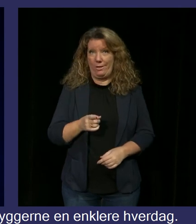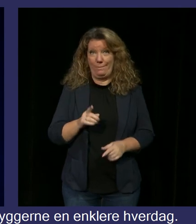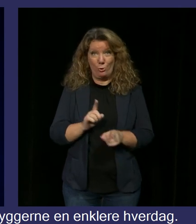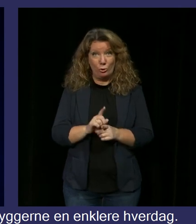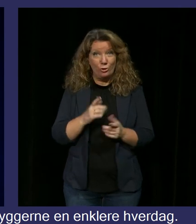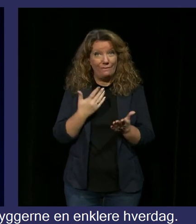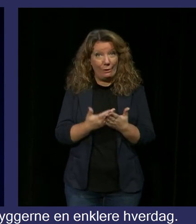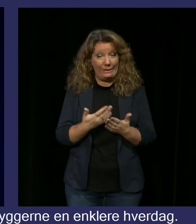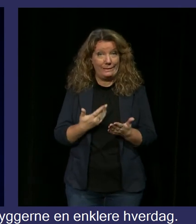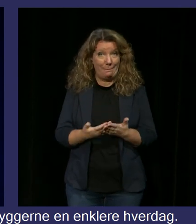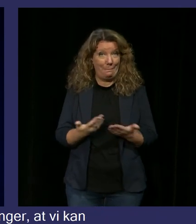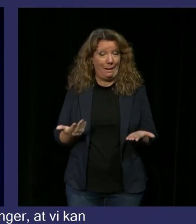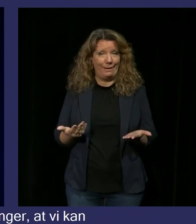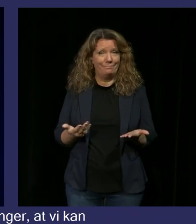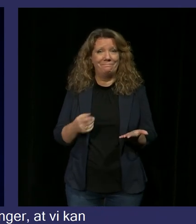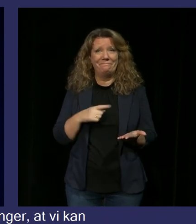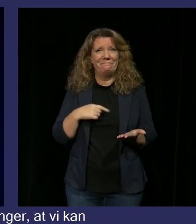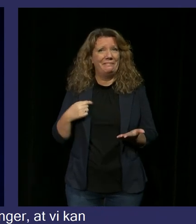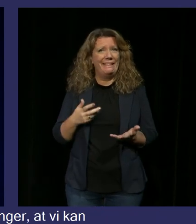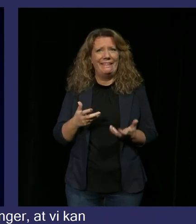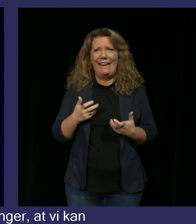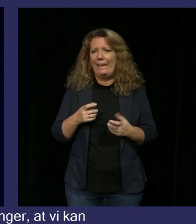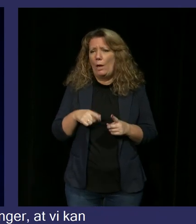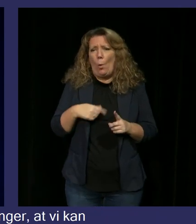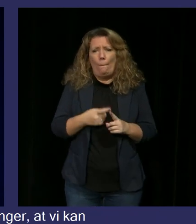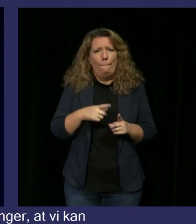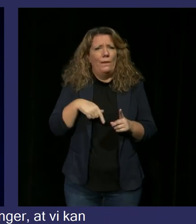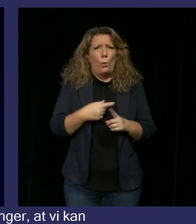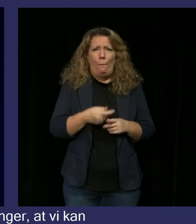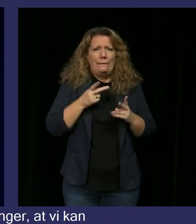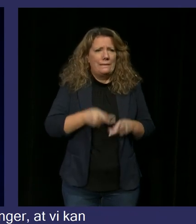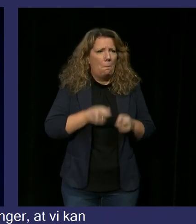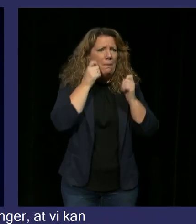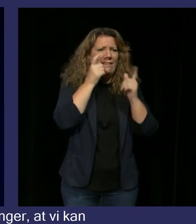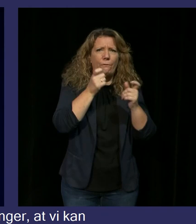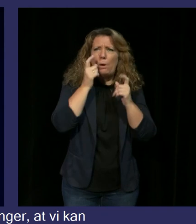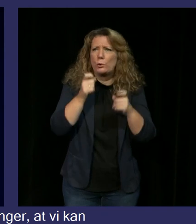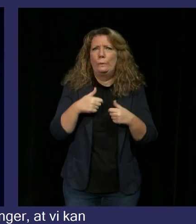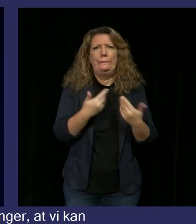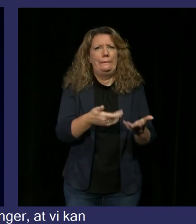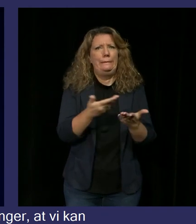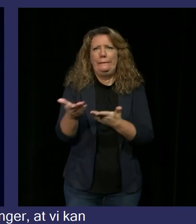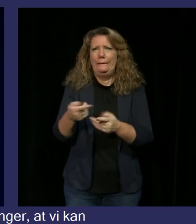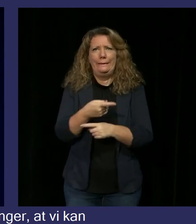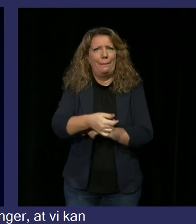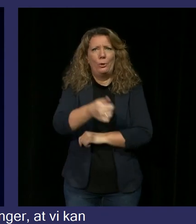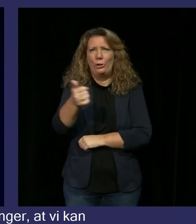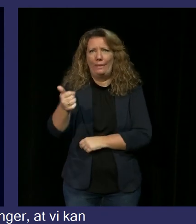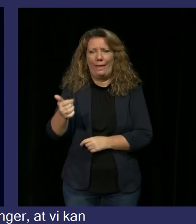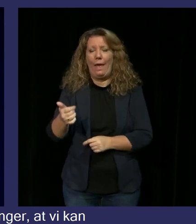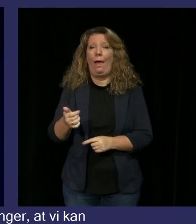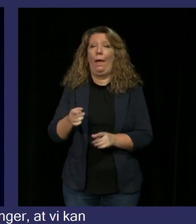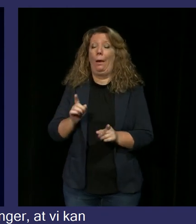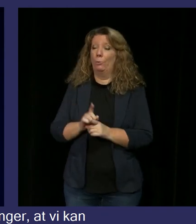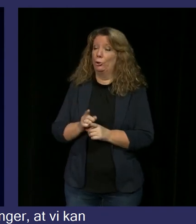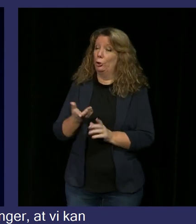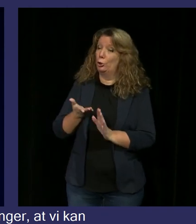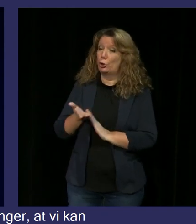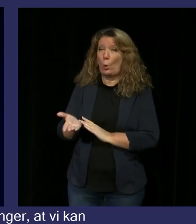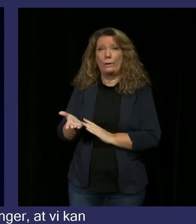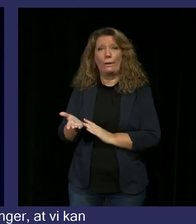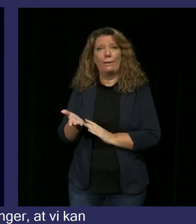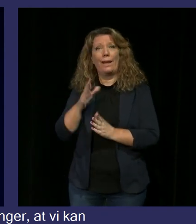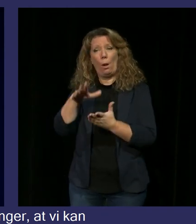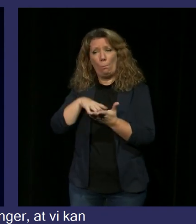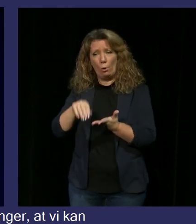ikke skal trenge å oppgi samme informasjon til myndighetene flere ganger, at vi kan fylle ut søknader og rapporter på nett,